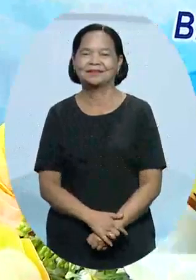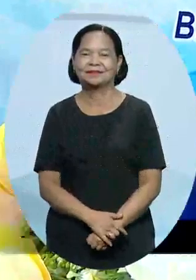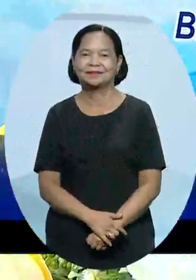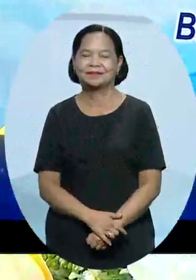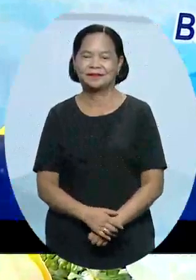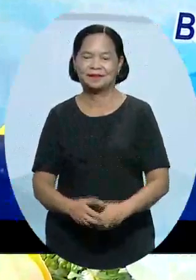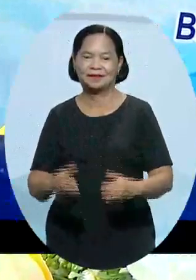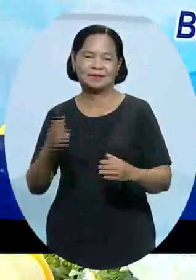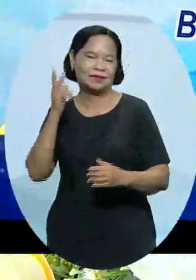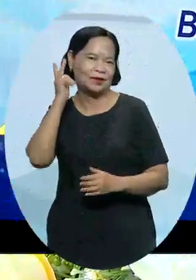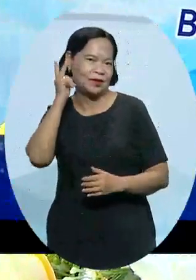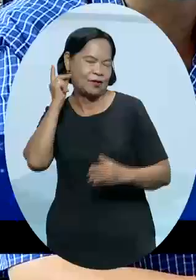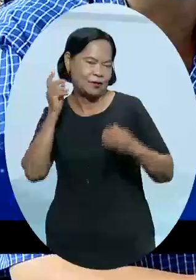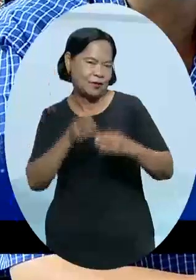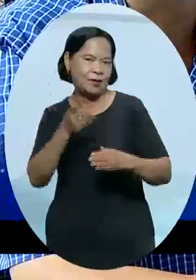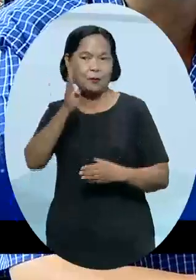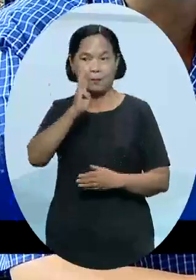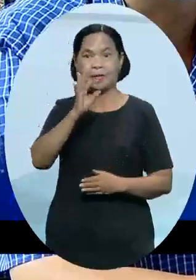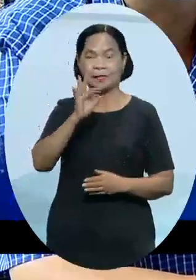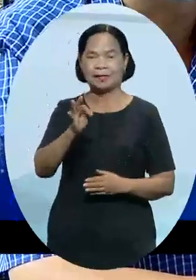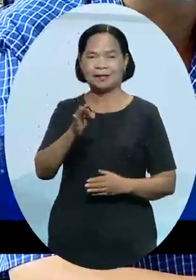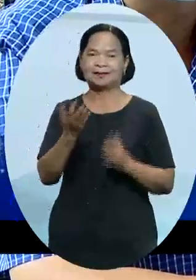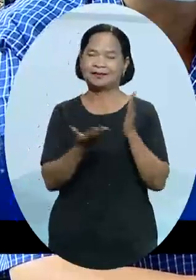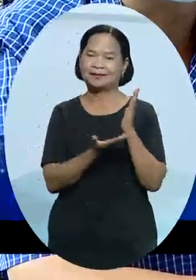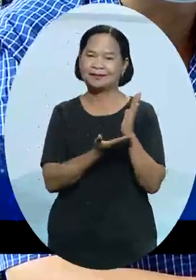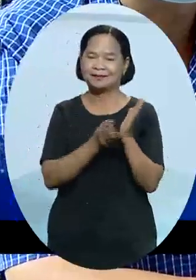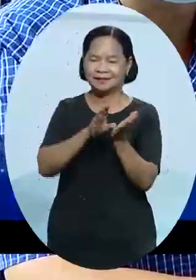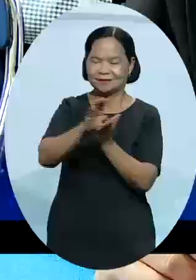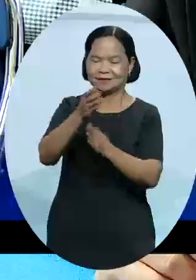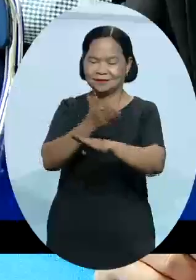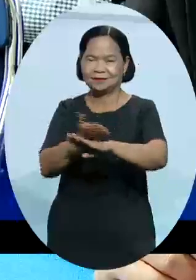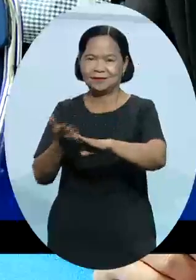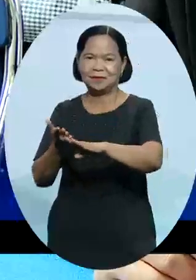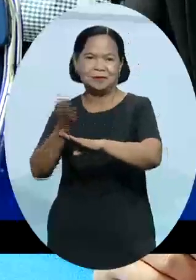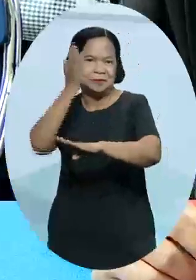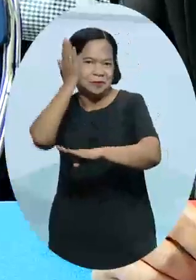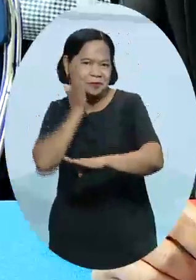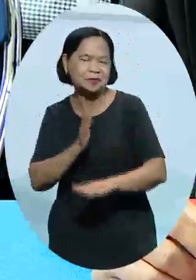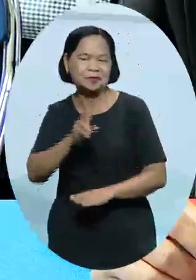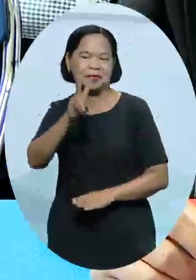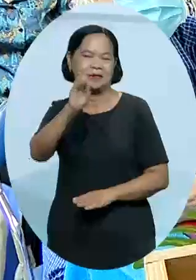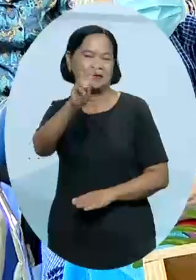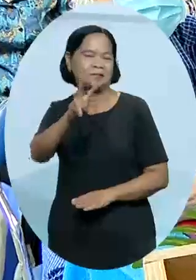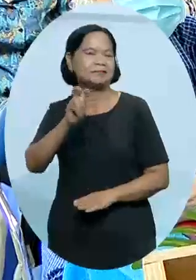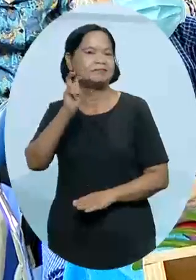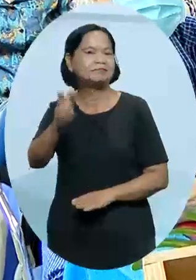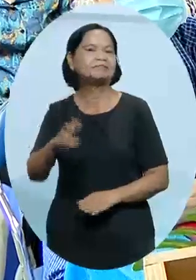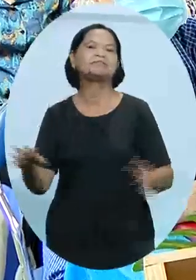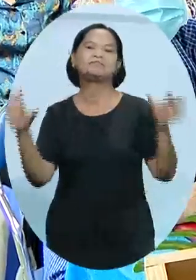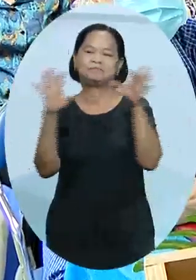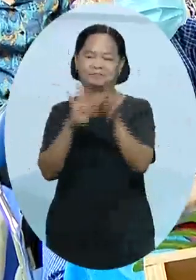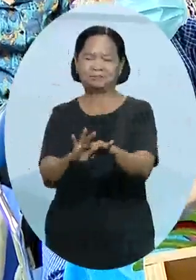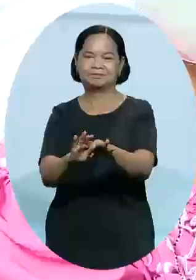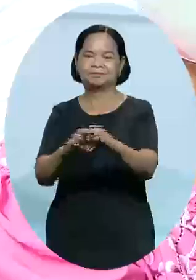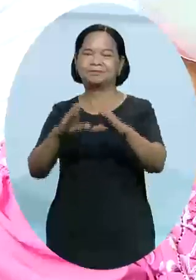đại hội liên hiệp phụ nữ quận Bình Thạnh Thành phố Hồ Chí Minh đã ra mắt chuỗi cung ứng sản phẩm việc sạch năm 2022 với sự phối